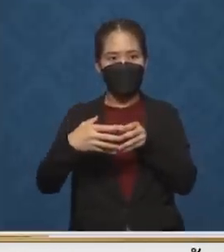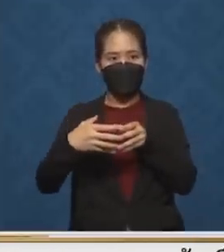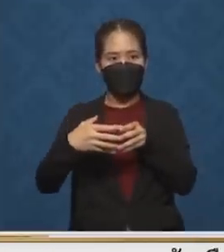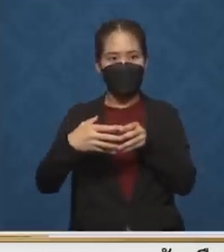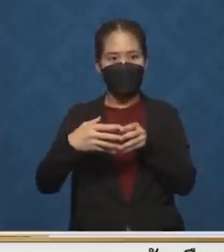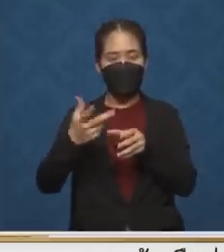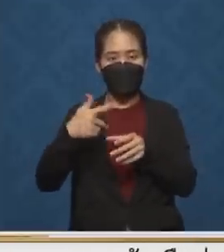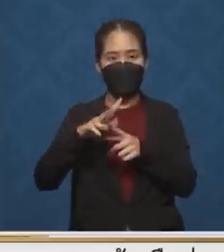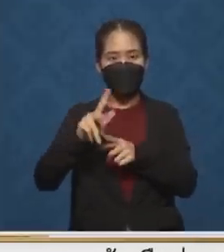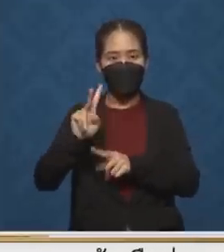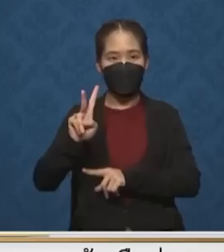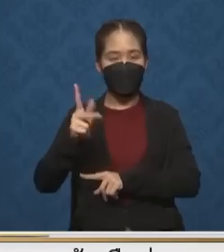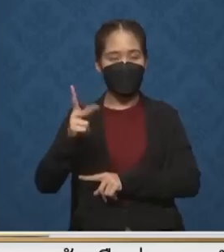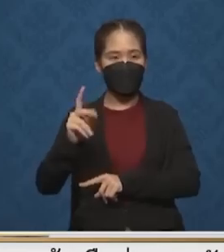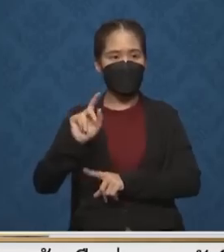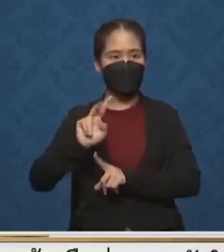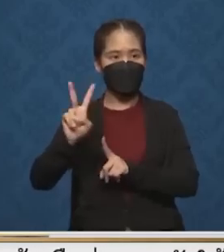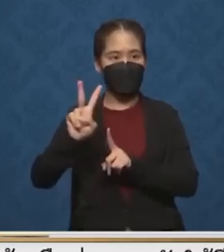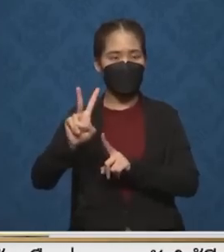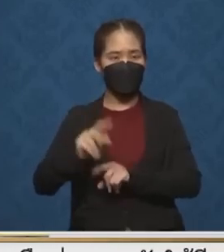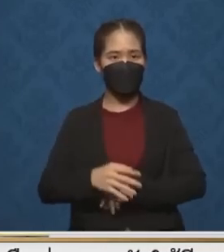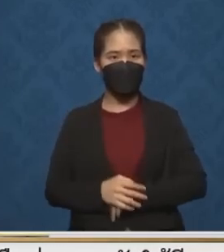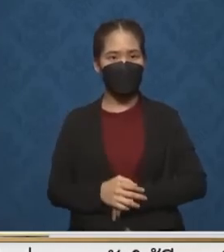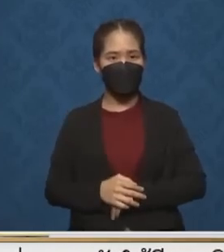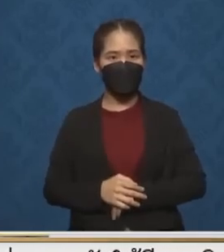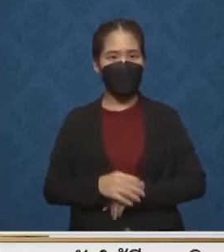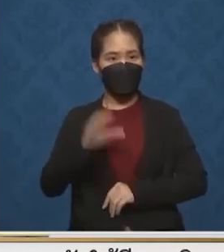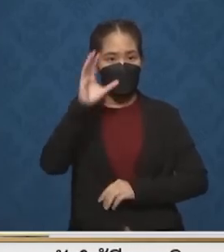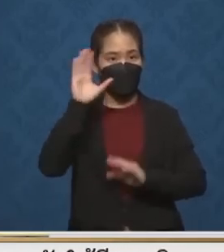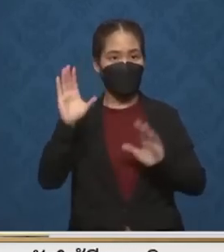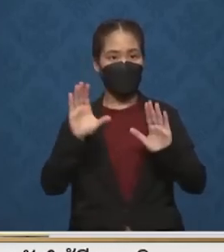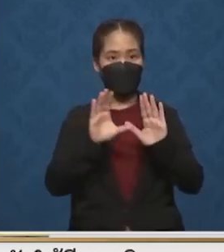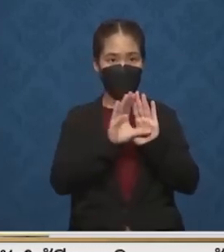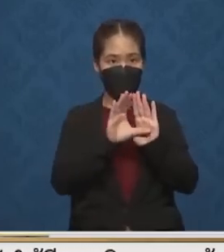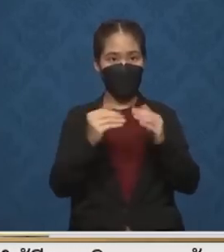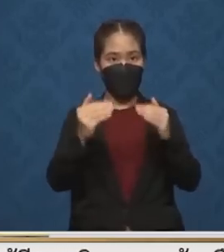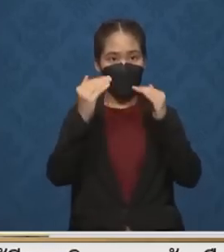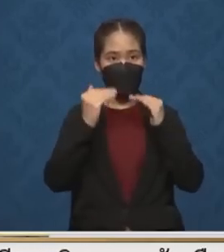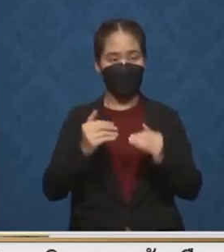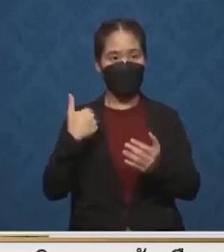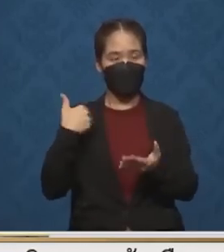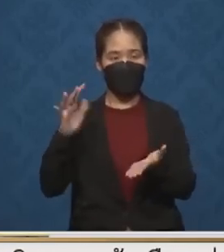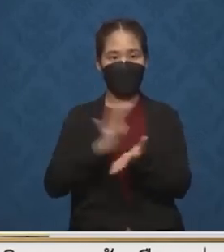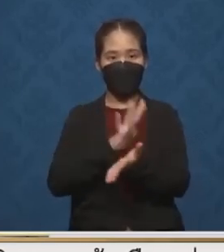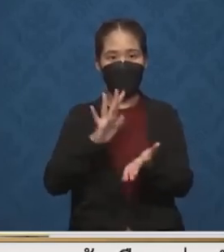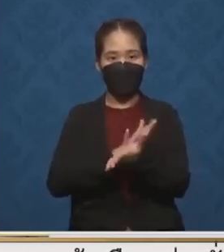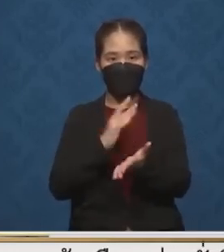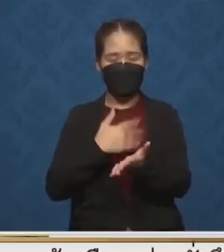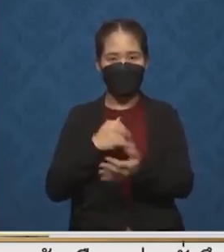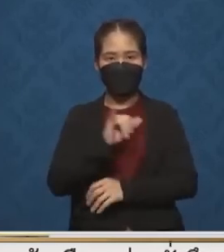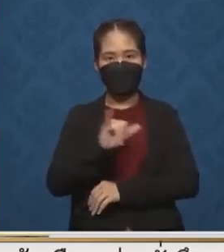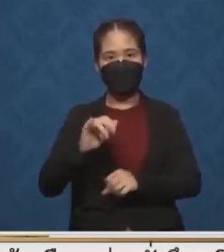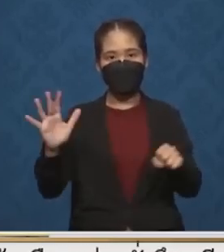ยืนอย่างกันครับขนาดนี้